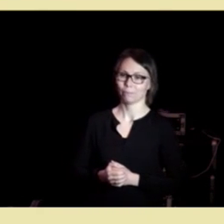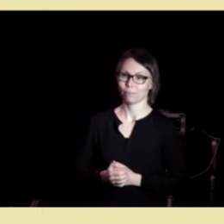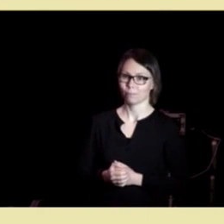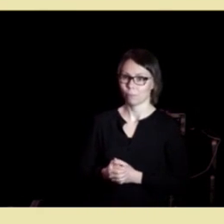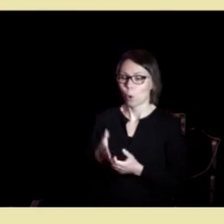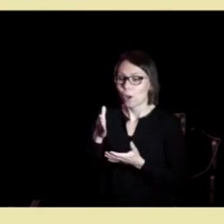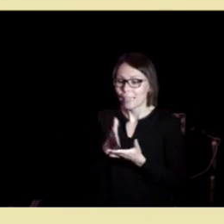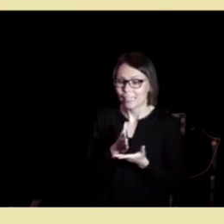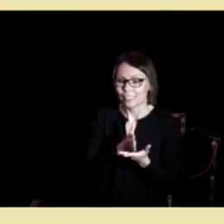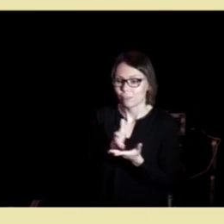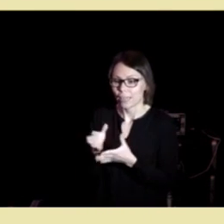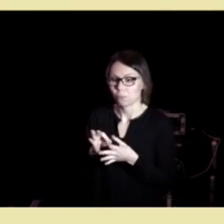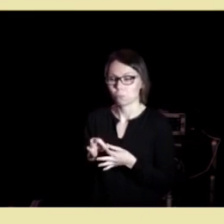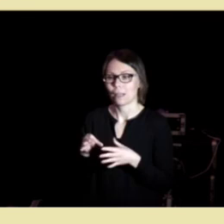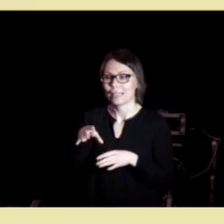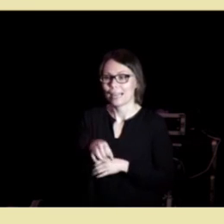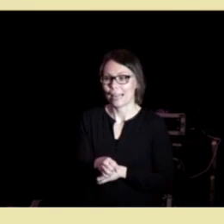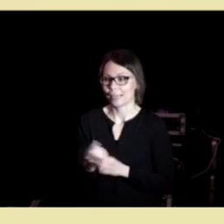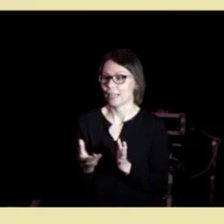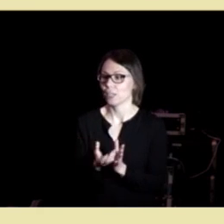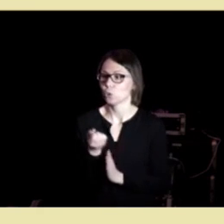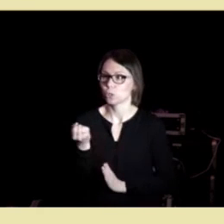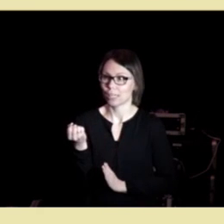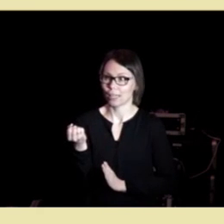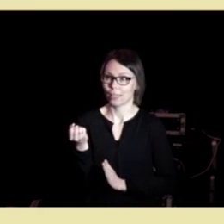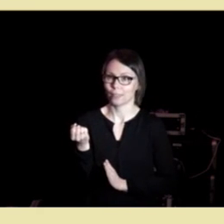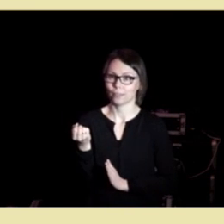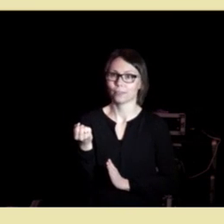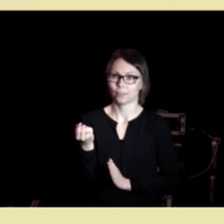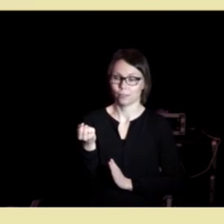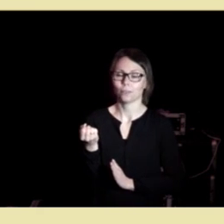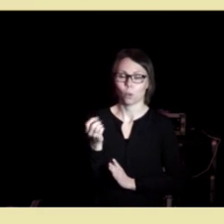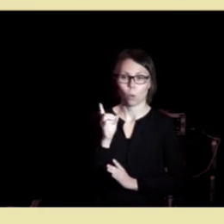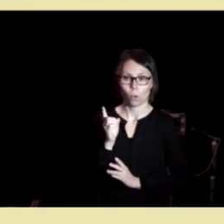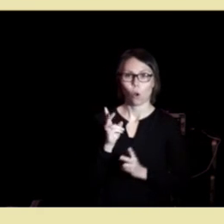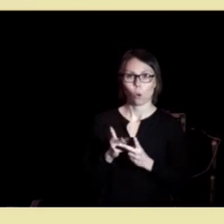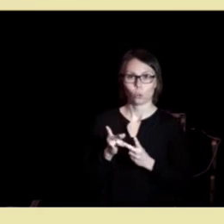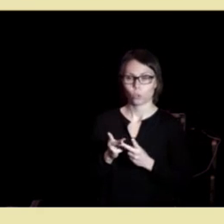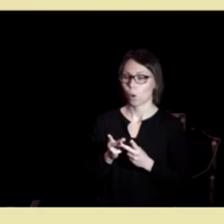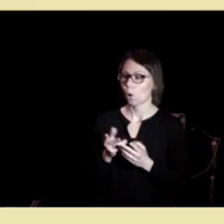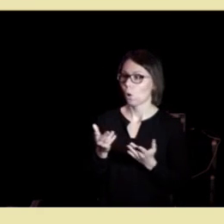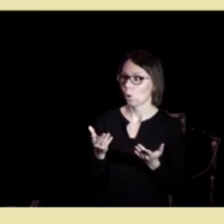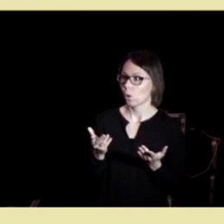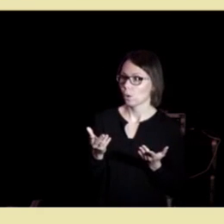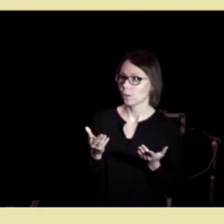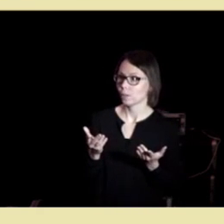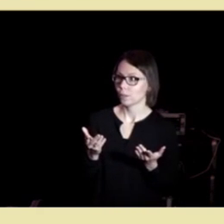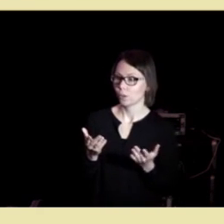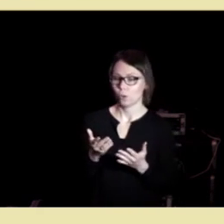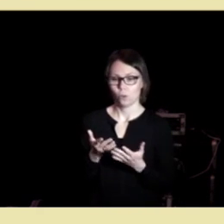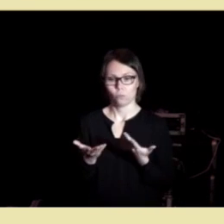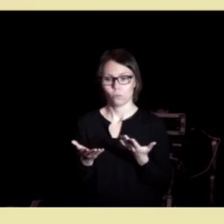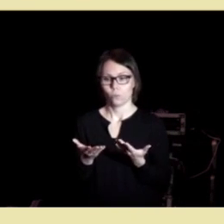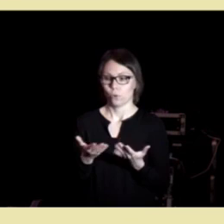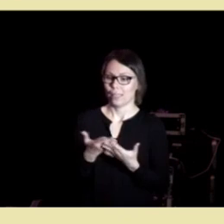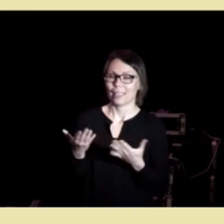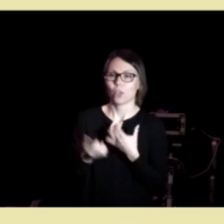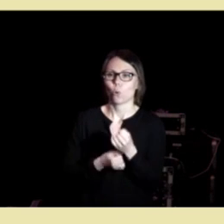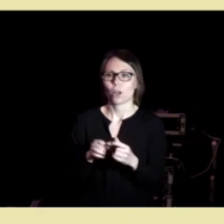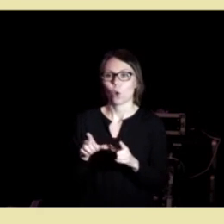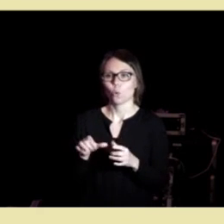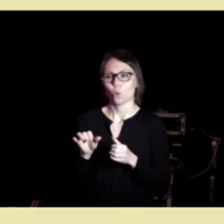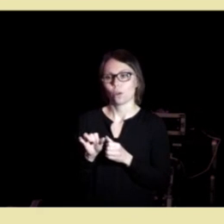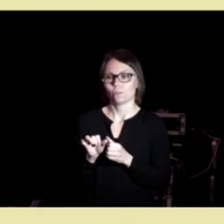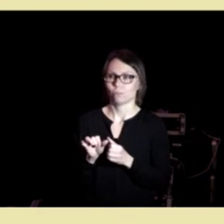om riktig fordeling av tilgjengelige ressurser, og ikke minst om ikke å gjøre unødig skade.